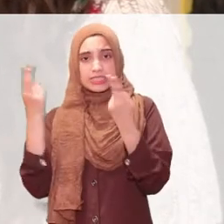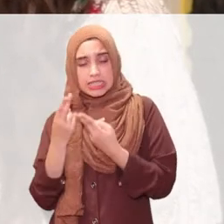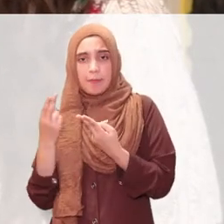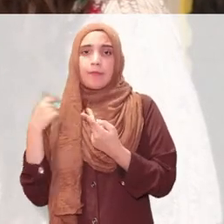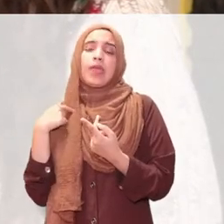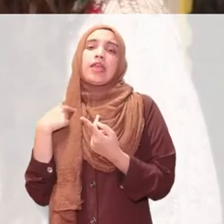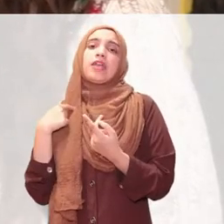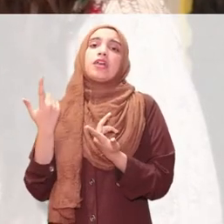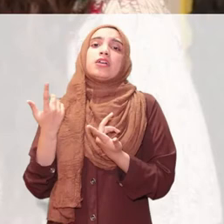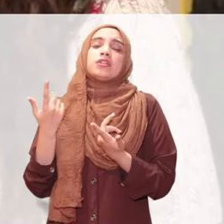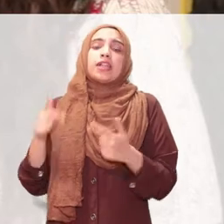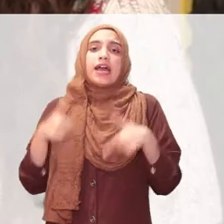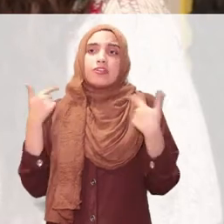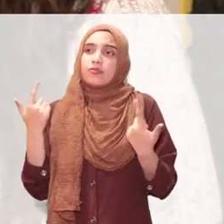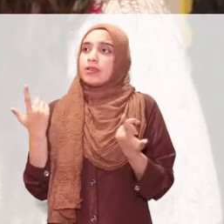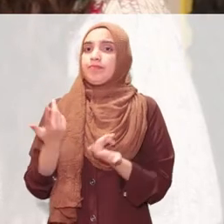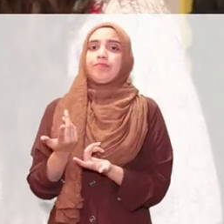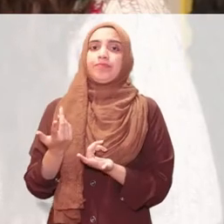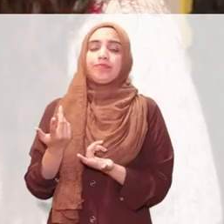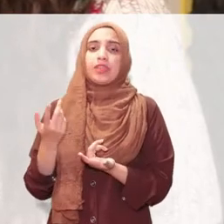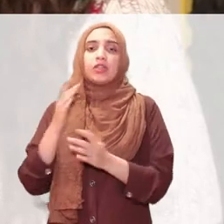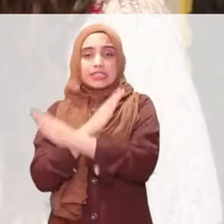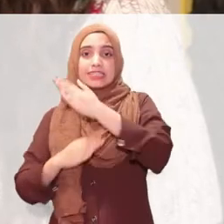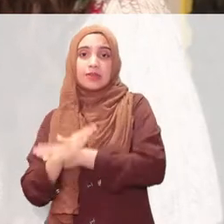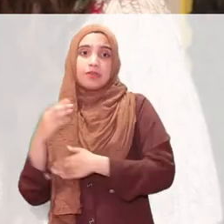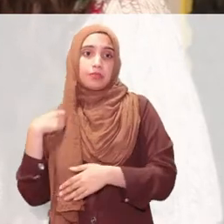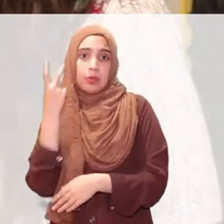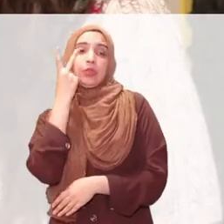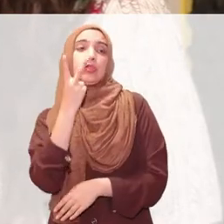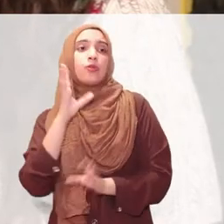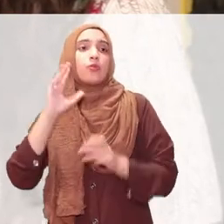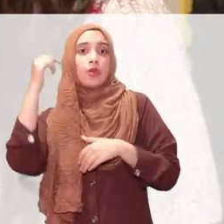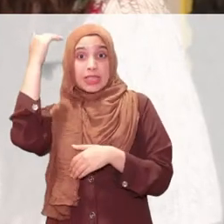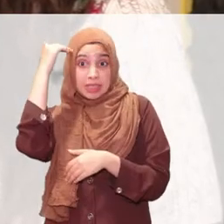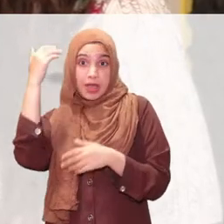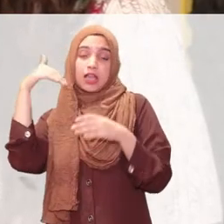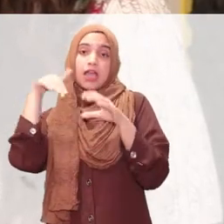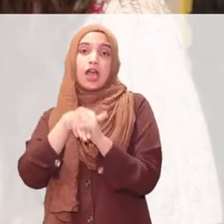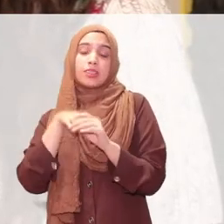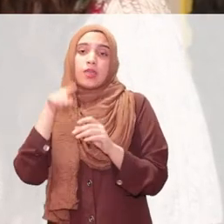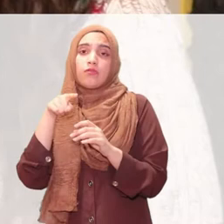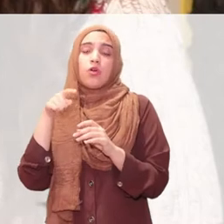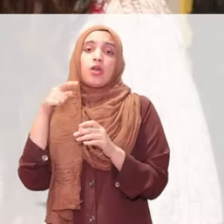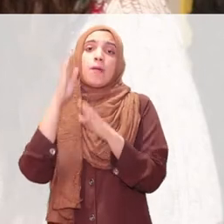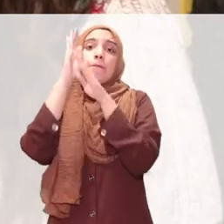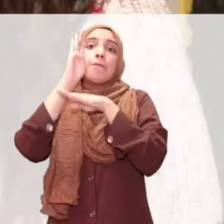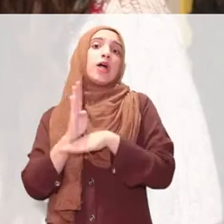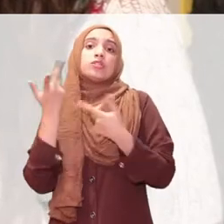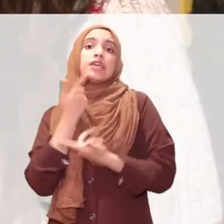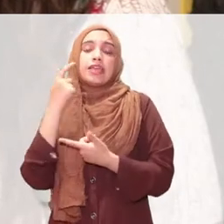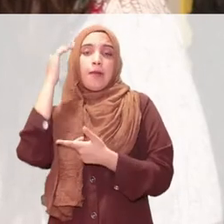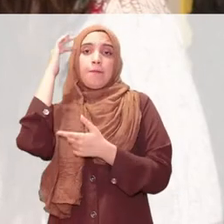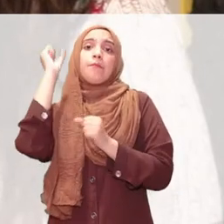डिसेबिलिटीज हम करते हैं अपने-अपने वैल्यू सिस्टम सिस्टम से कि